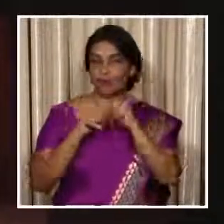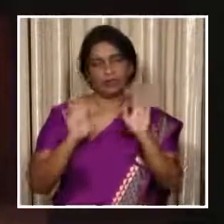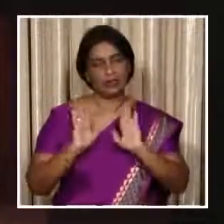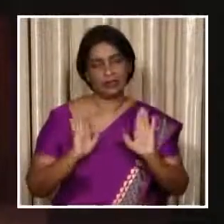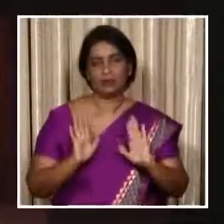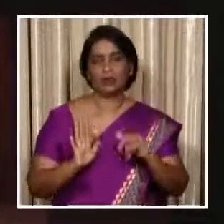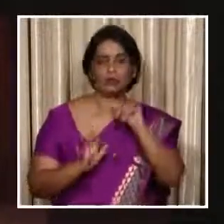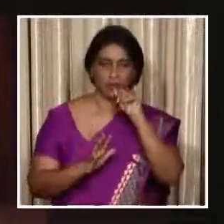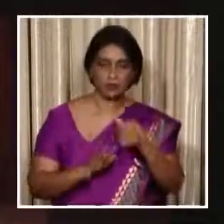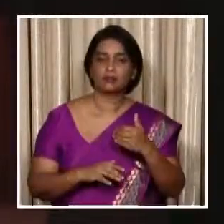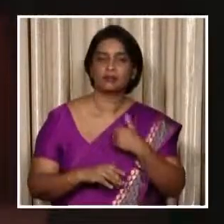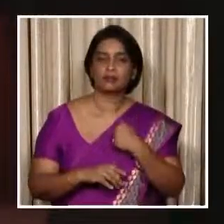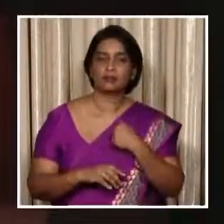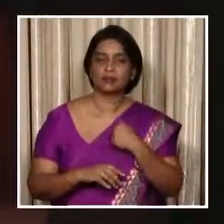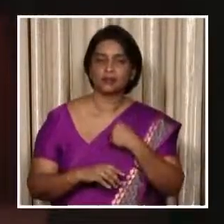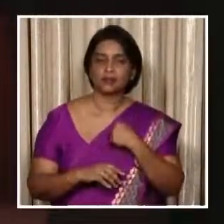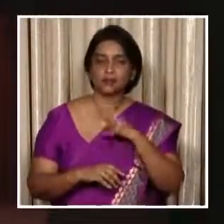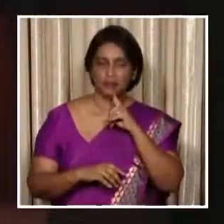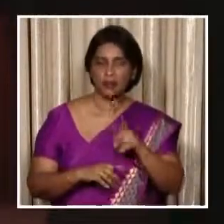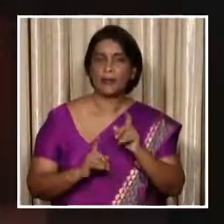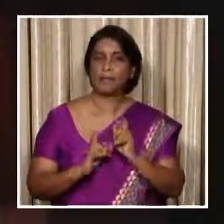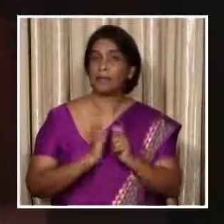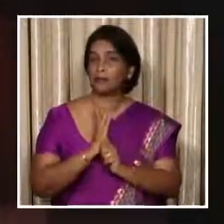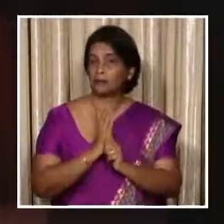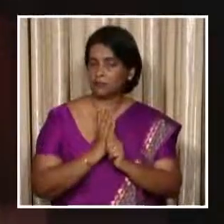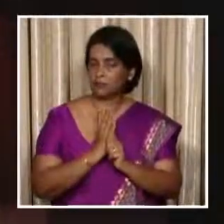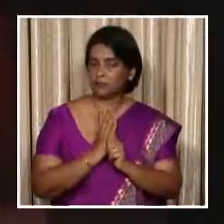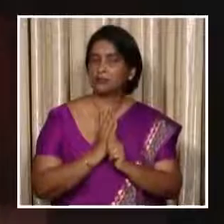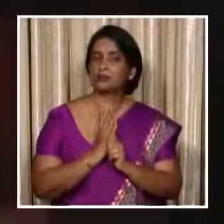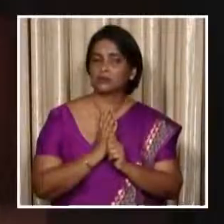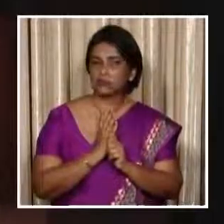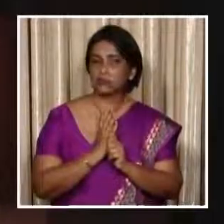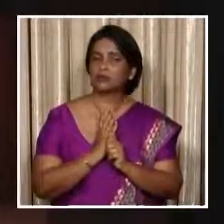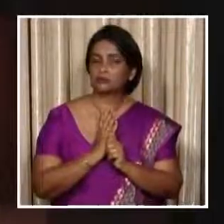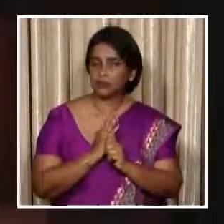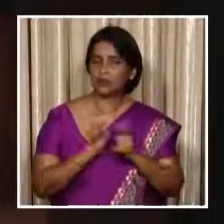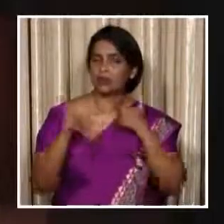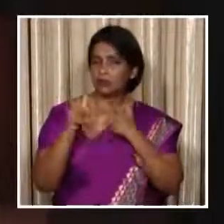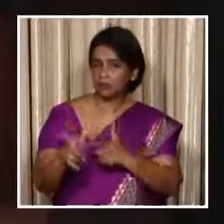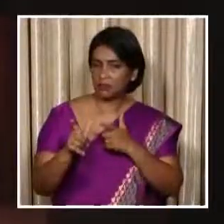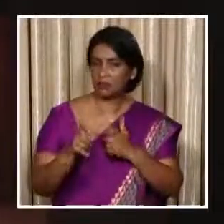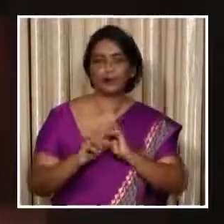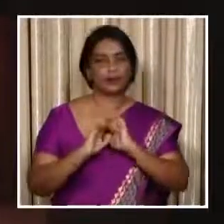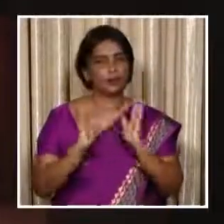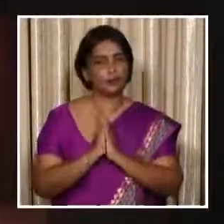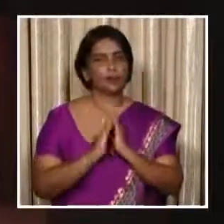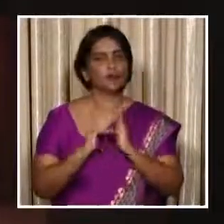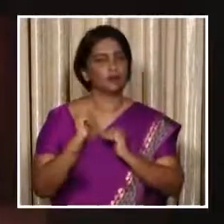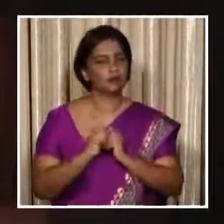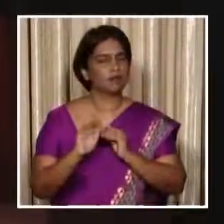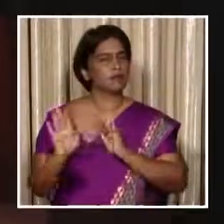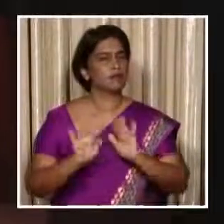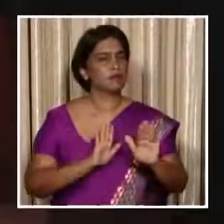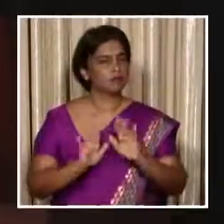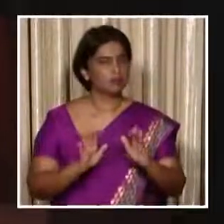பரராஜசிங்கம், மகேஸ்வரன், லசந்த விக்ரமதுங்க ஆகியோரை கொலை செய்தவர்களை பிடிக்க வேண்டும் என்பதையே தொடர்ந்து